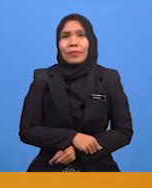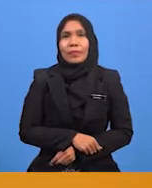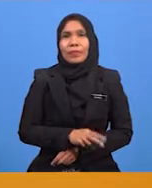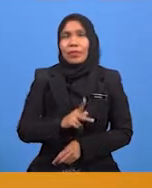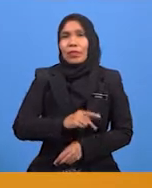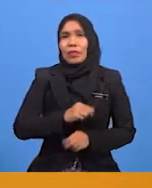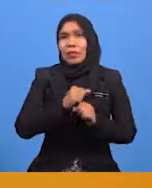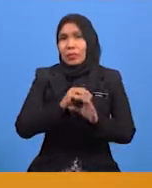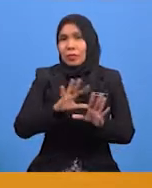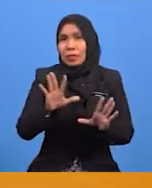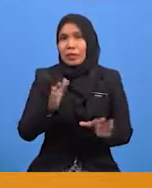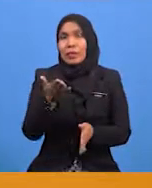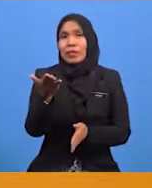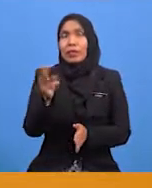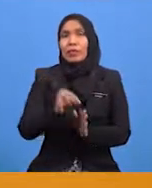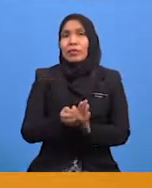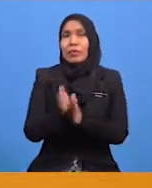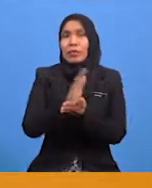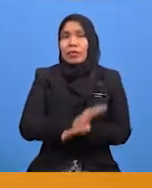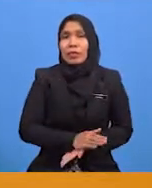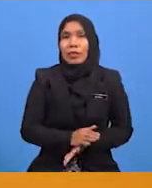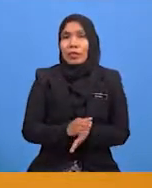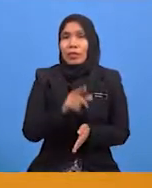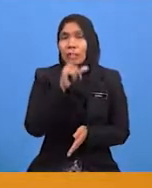Kulepaskan kau menjadi burung putih